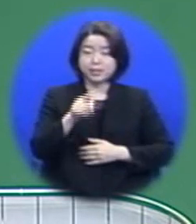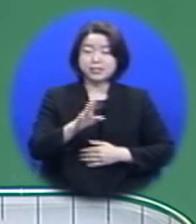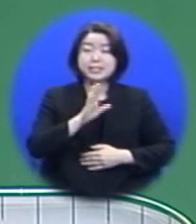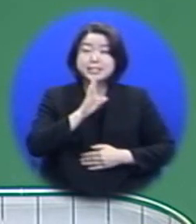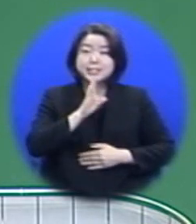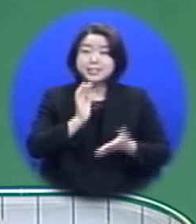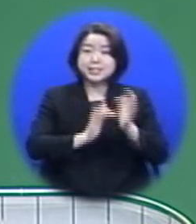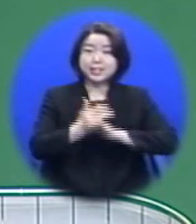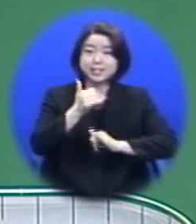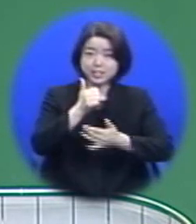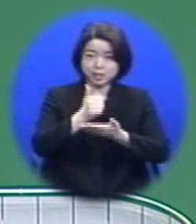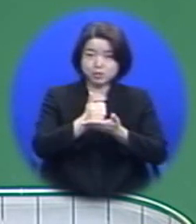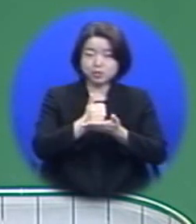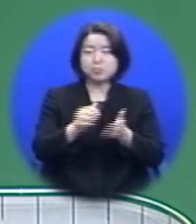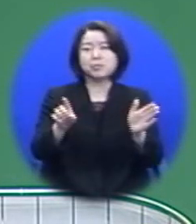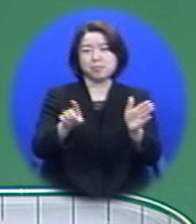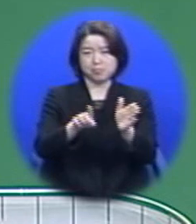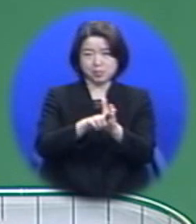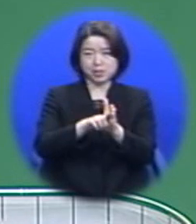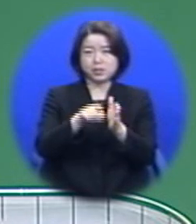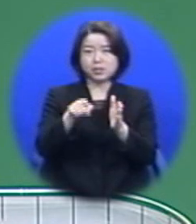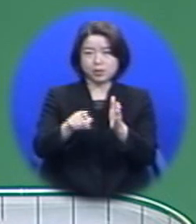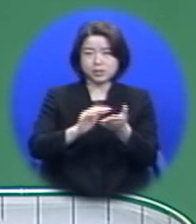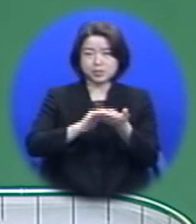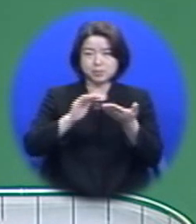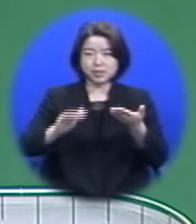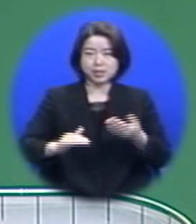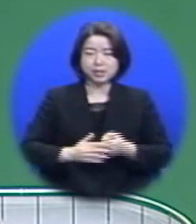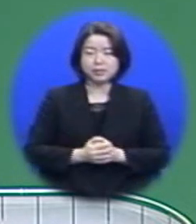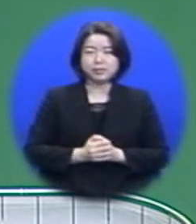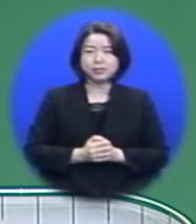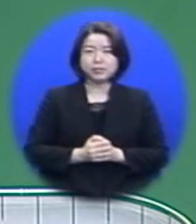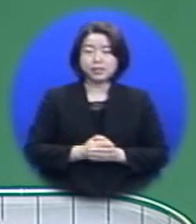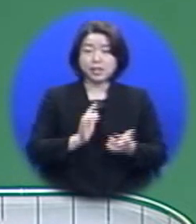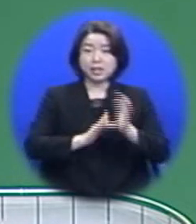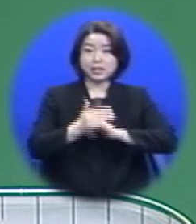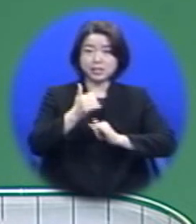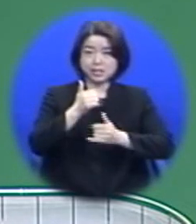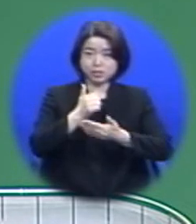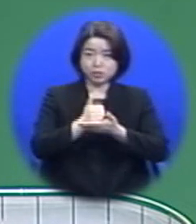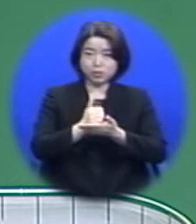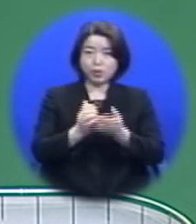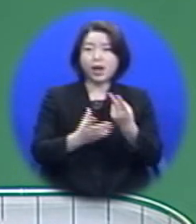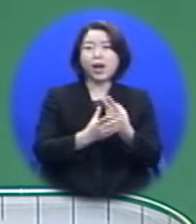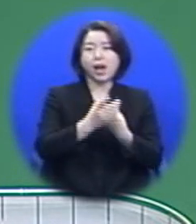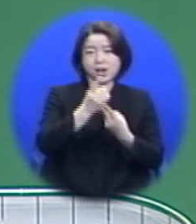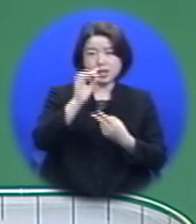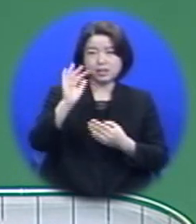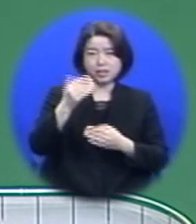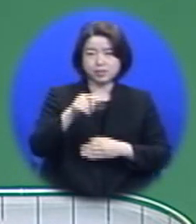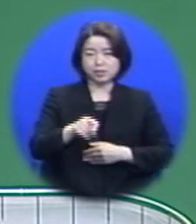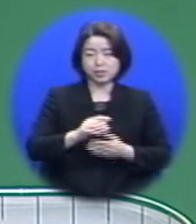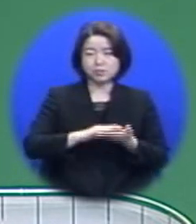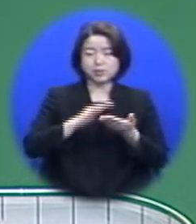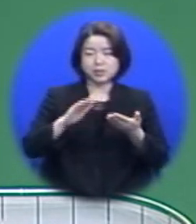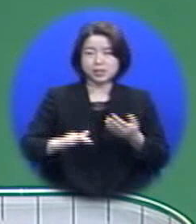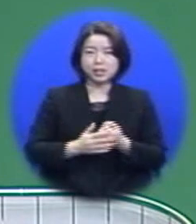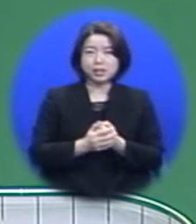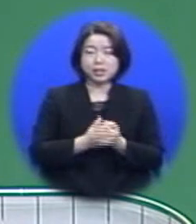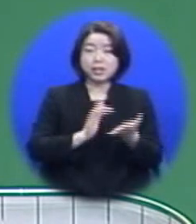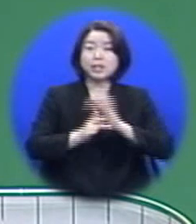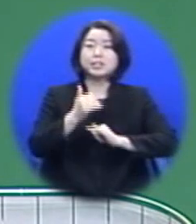진짜 예수님을 믿는 것입니다 예수님과 하나가 되는 것입니다